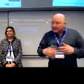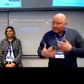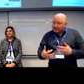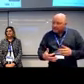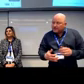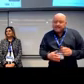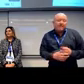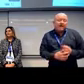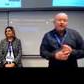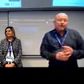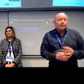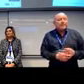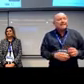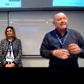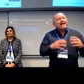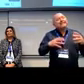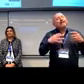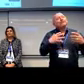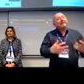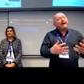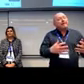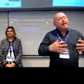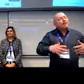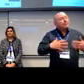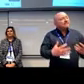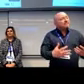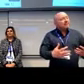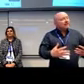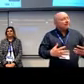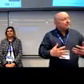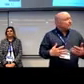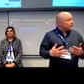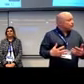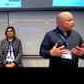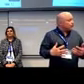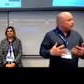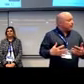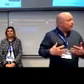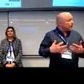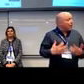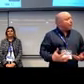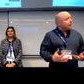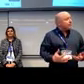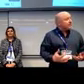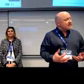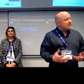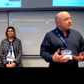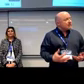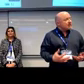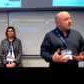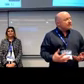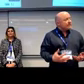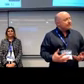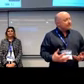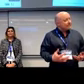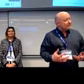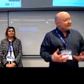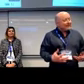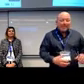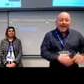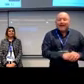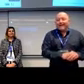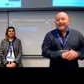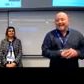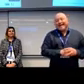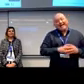réalité de la gestion des affaires en entreprise, ça devrait motiver, je vous le jure, un peu plus les étudiants.